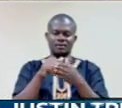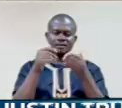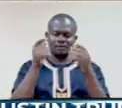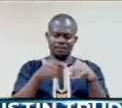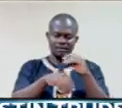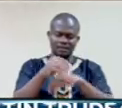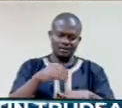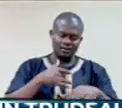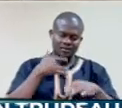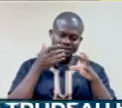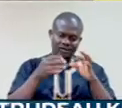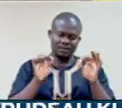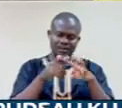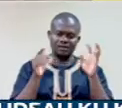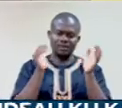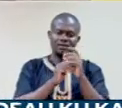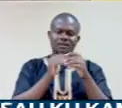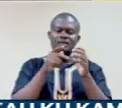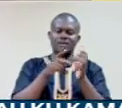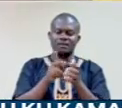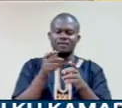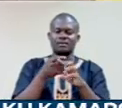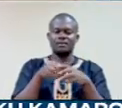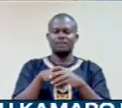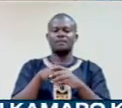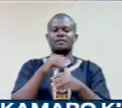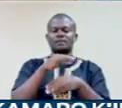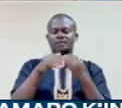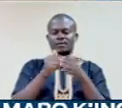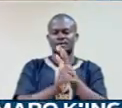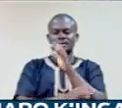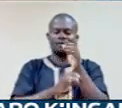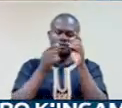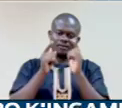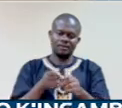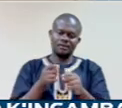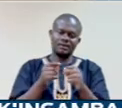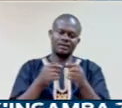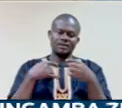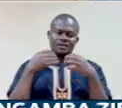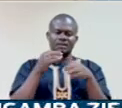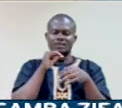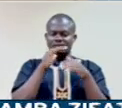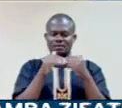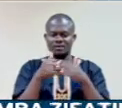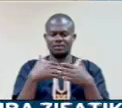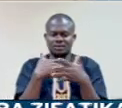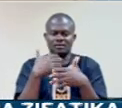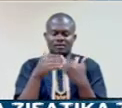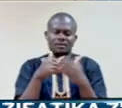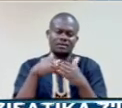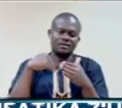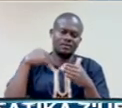ibicuruzwa bisanzure, kandi n'aba baguzi baturutse imihanda yose nabo baze bisanzuye, nta n'umwe wishisha undi,